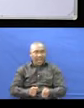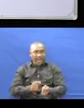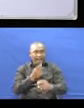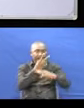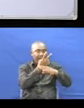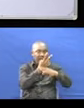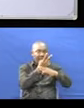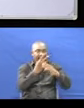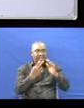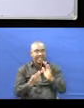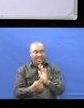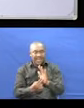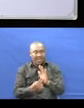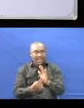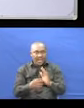ya shamba lake